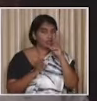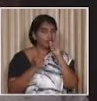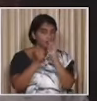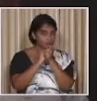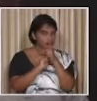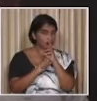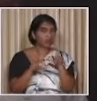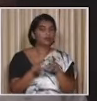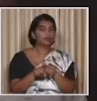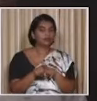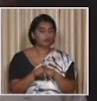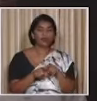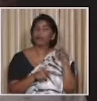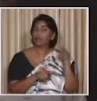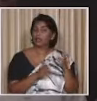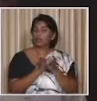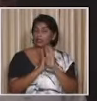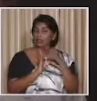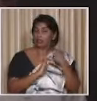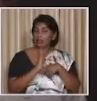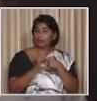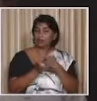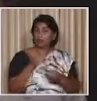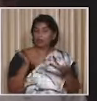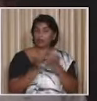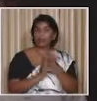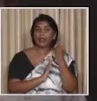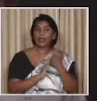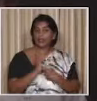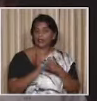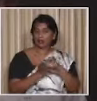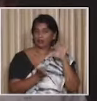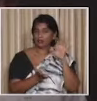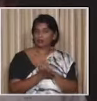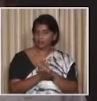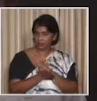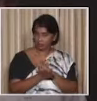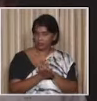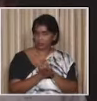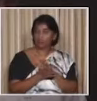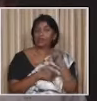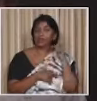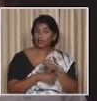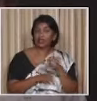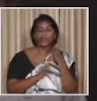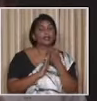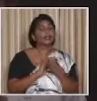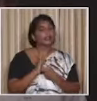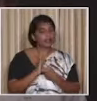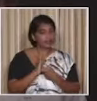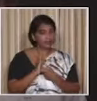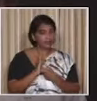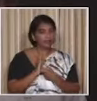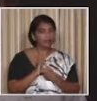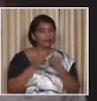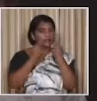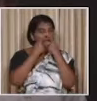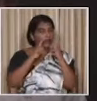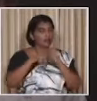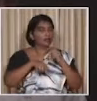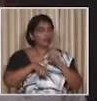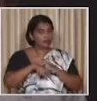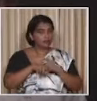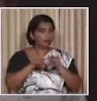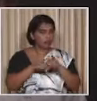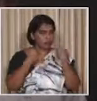සංශෝධනයේ අනුව අර ඉන්දුලංකා ගිවිසුම අනුව ඒ නීතියක් බවට පරිවර්තනය වෙලා තිබෙනවා. දැන් මේ නීතිය විවිධ අවස්ථාවල